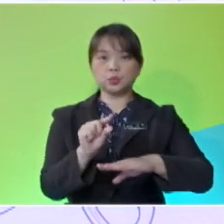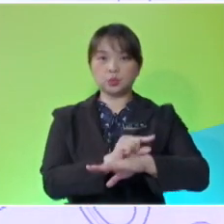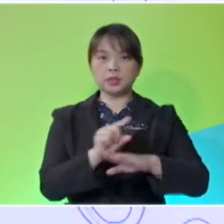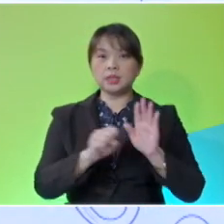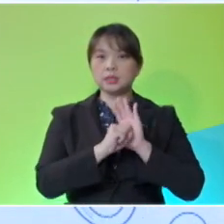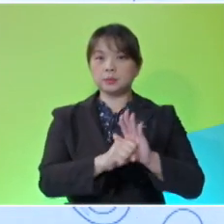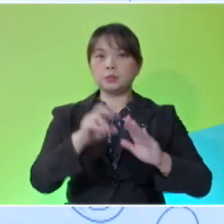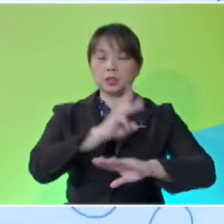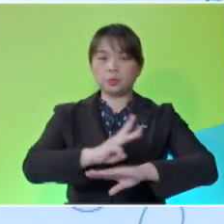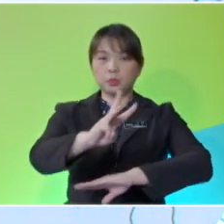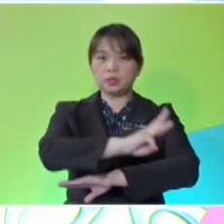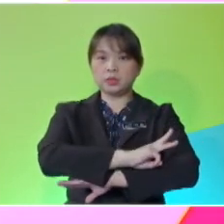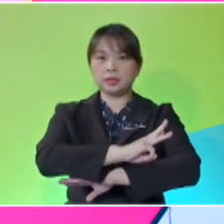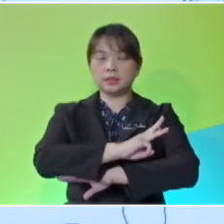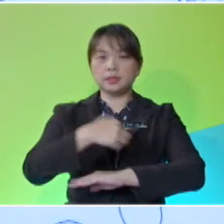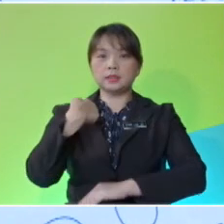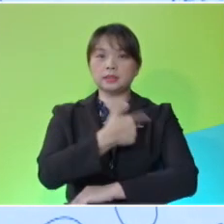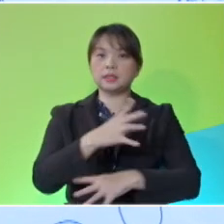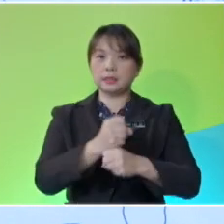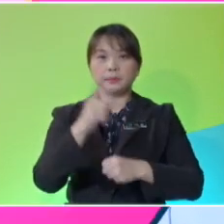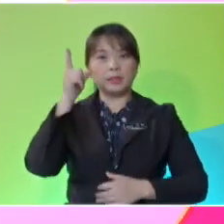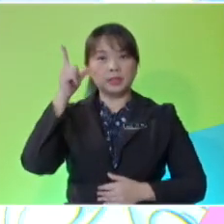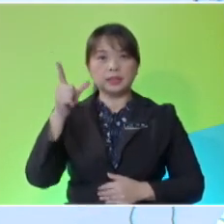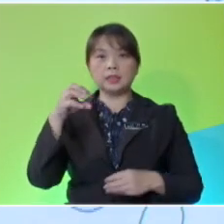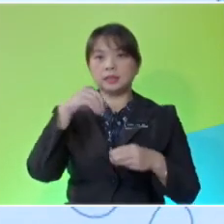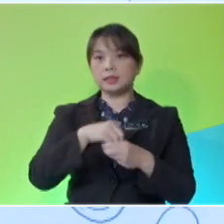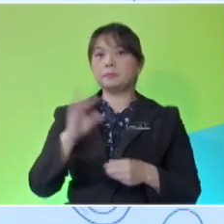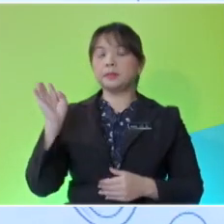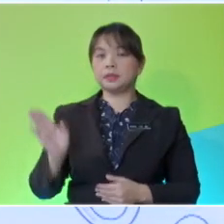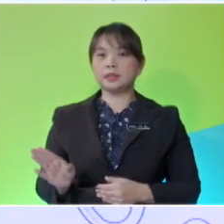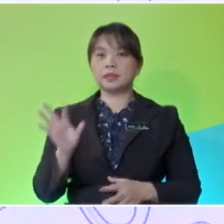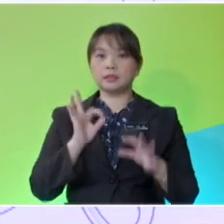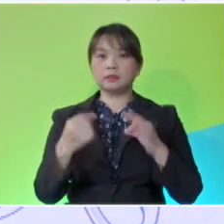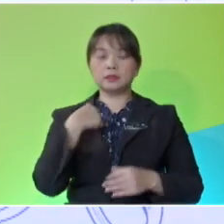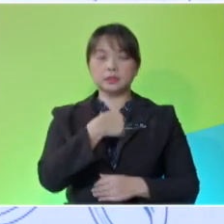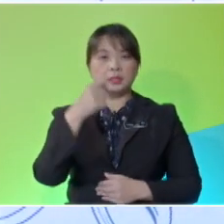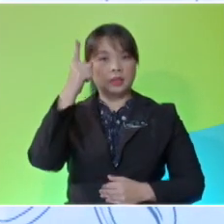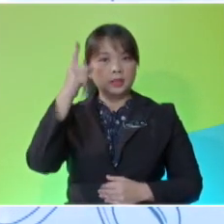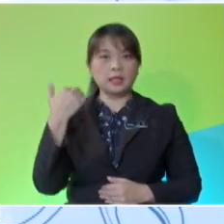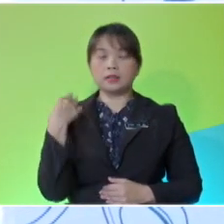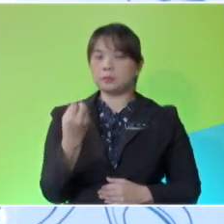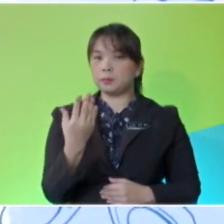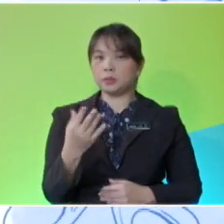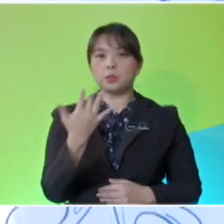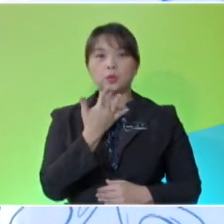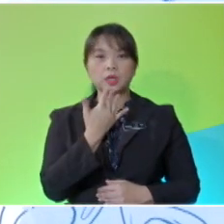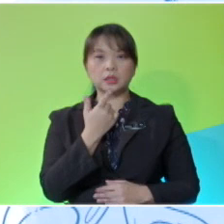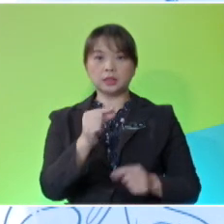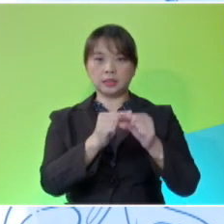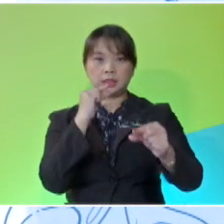kalau dilihat seperti dalam peta kita dapat lihat nih di mana Di dalam itu Eh kalau kita lihat ada beberapa warna garisan di dalam